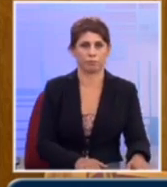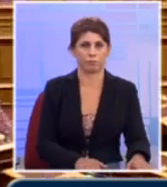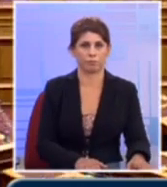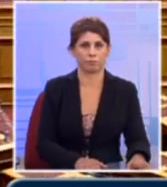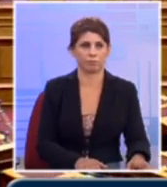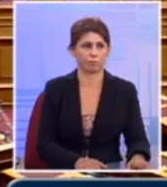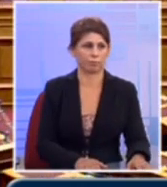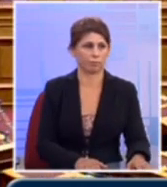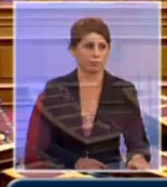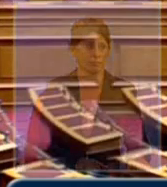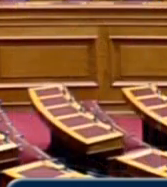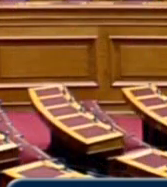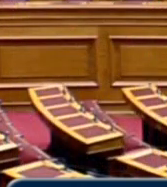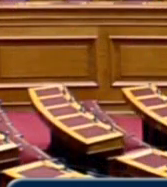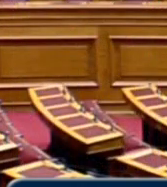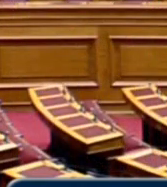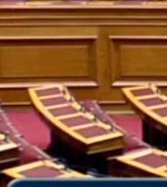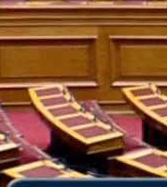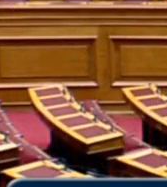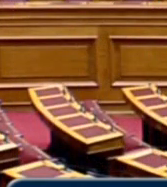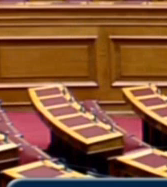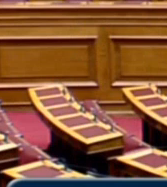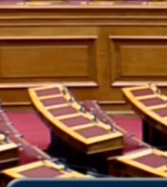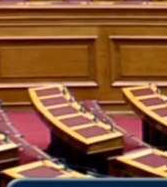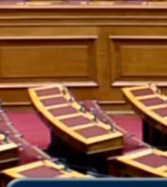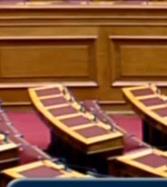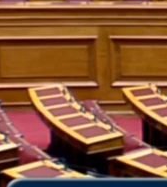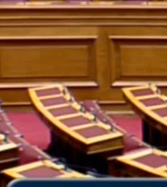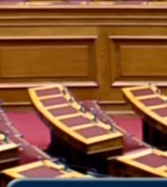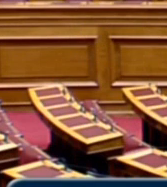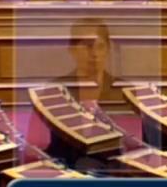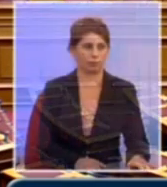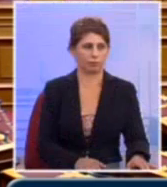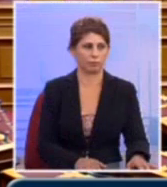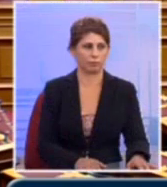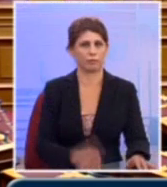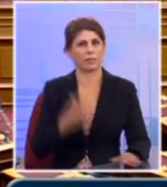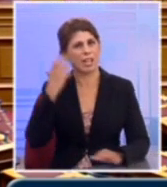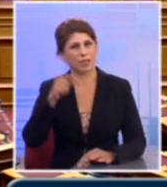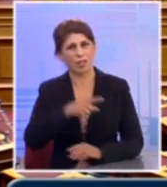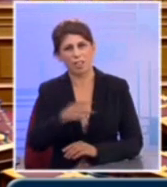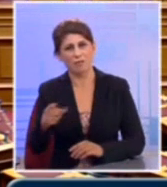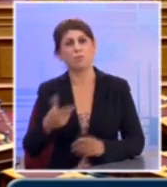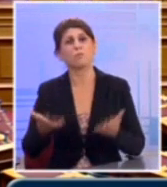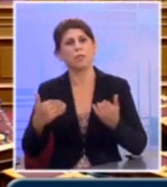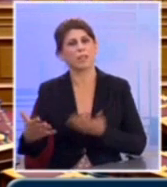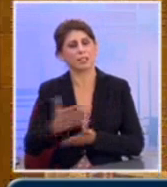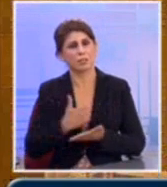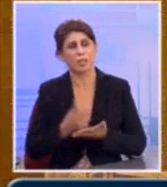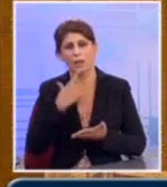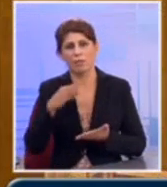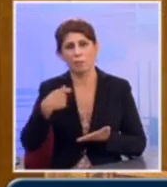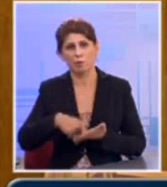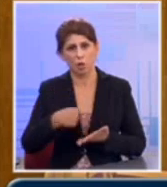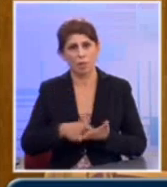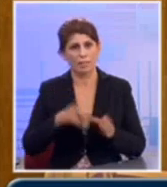προκαταβολή φόρου ενώ έχουμε δύο μές και δύο σταθμ γιατί κατα εννοείται για αυτούς που δεν έχουν εισόδημα δηλαδή που φορολογείται